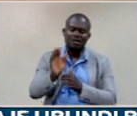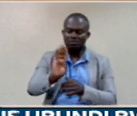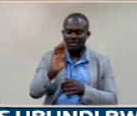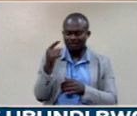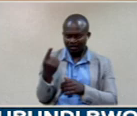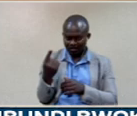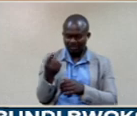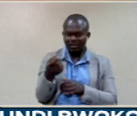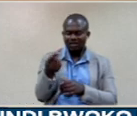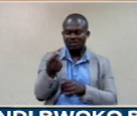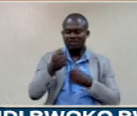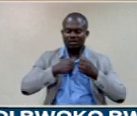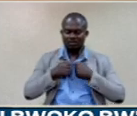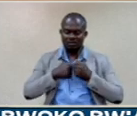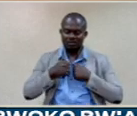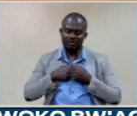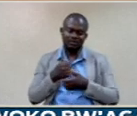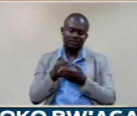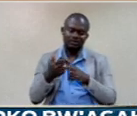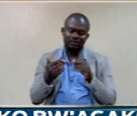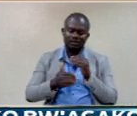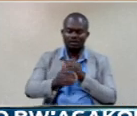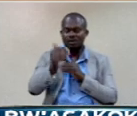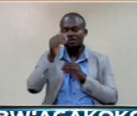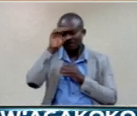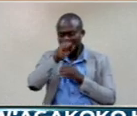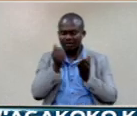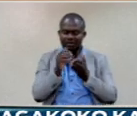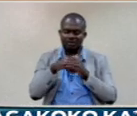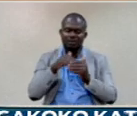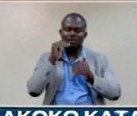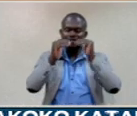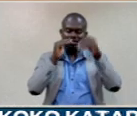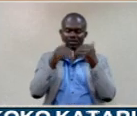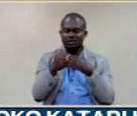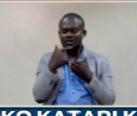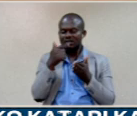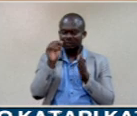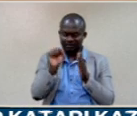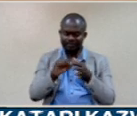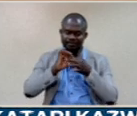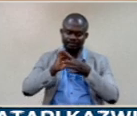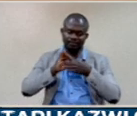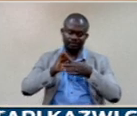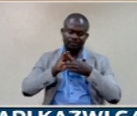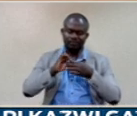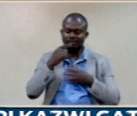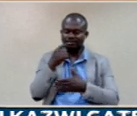imwe y'amafaranga y'u Rwanda. Ubwo igisigaye rero ni uko inzego zishobora gufatanya, yaba